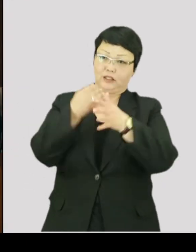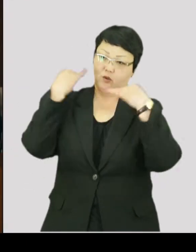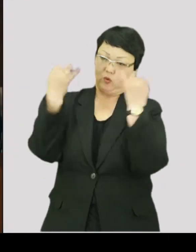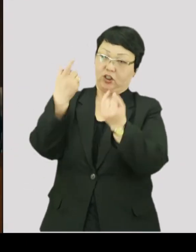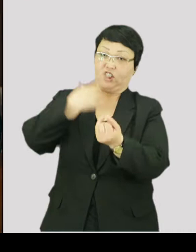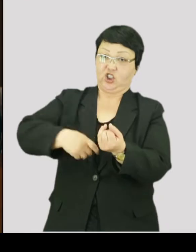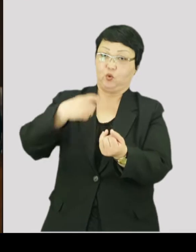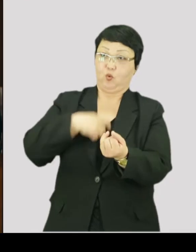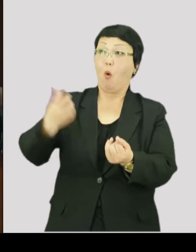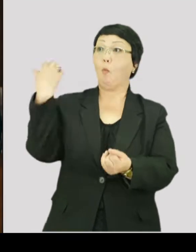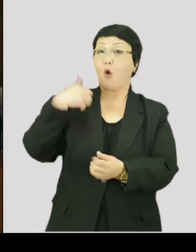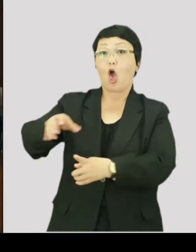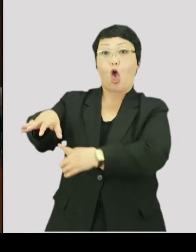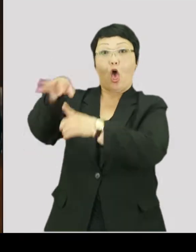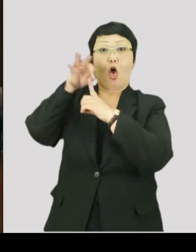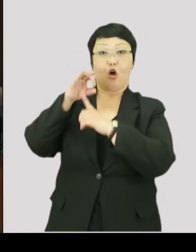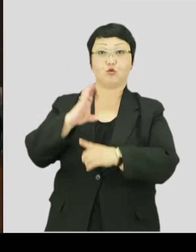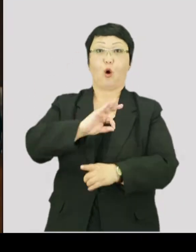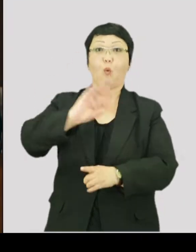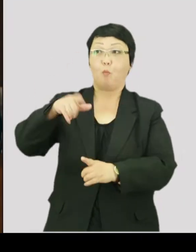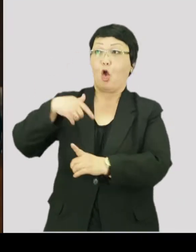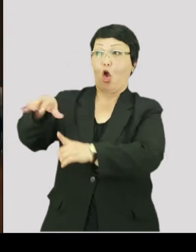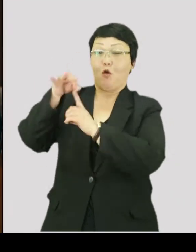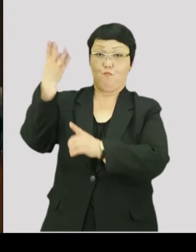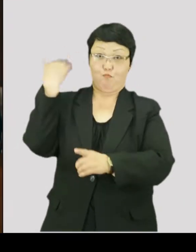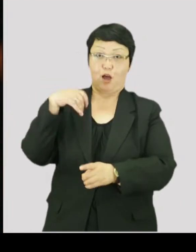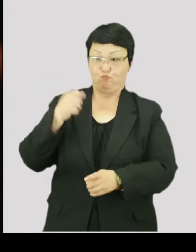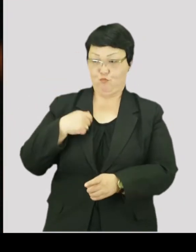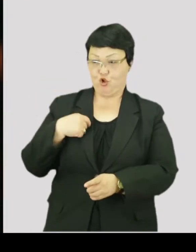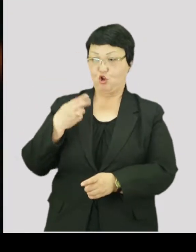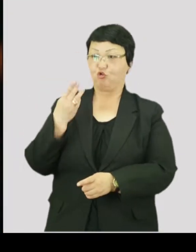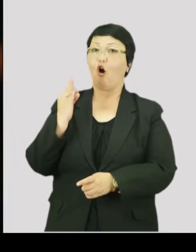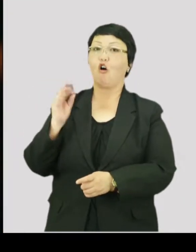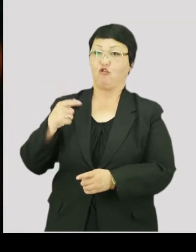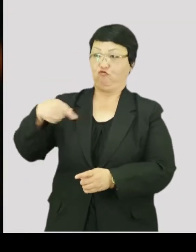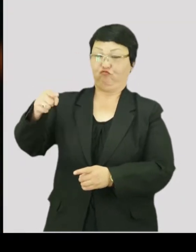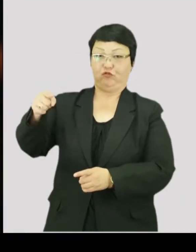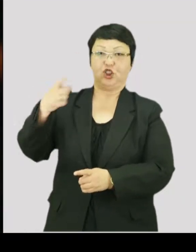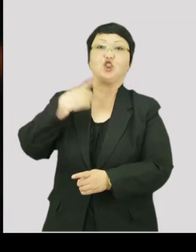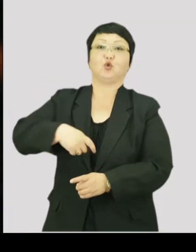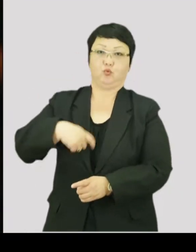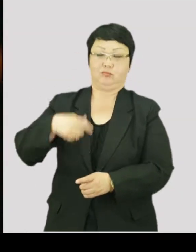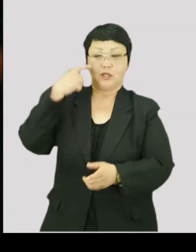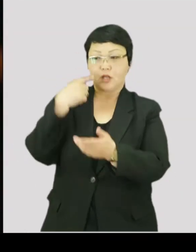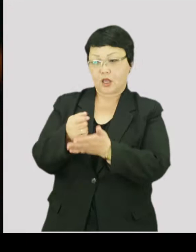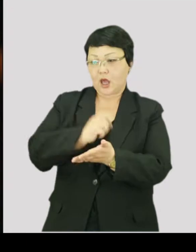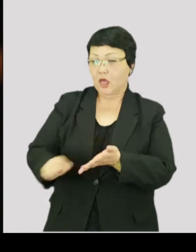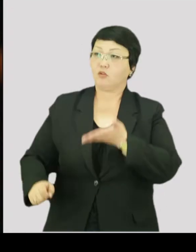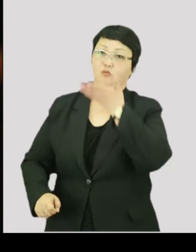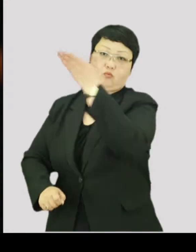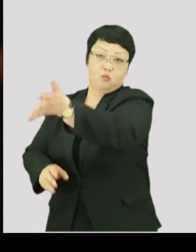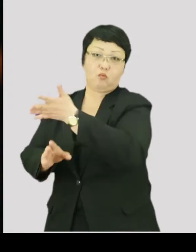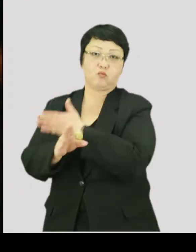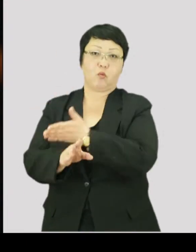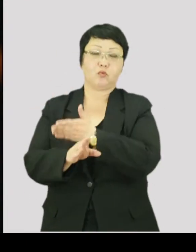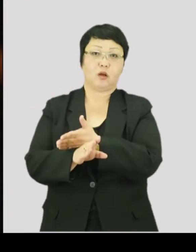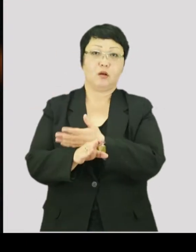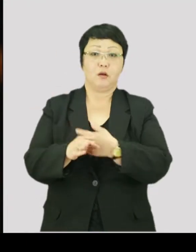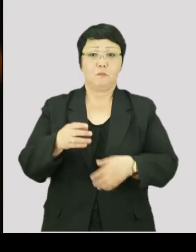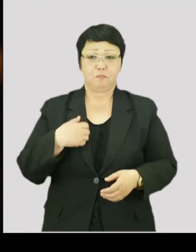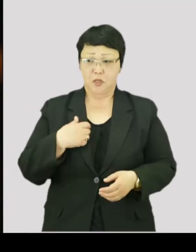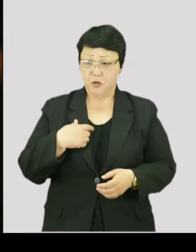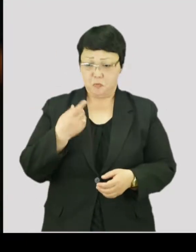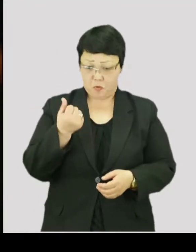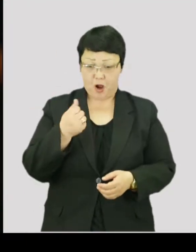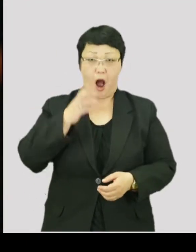хурлын гишүүнд гаргасан байхгүй өөрийнхөө тойрогс нэр дэвшсэн. Гэхдээ энэ асуудлыг гаргах болсон шалтгаан нь болохоор зөвхөн